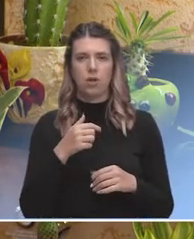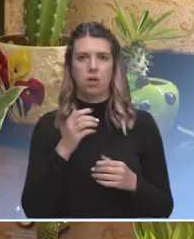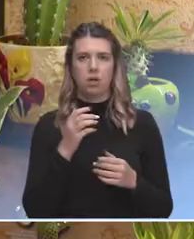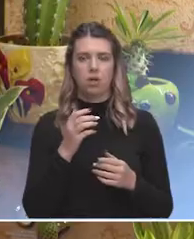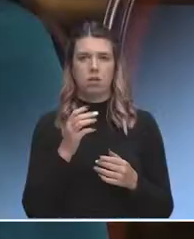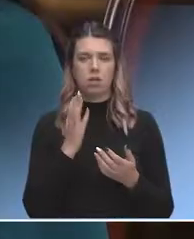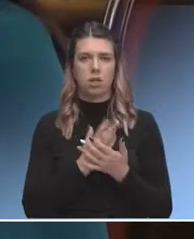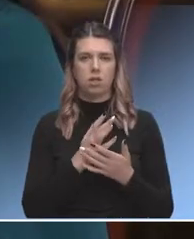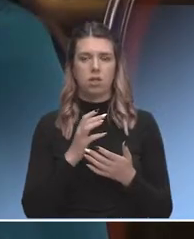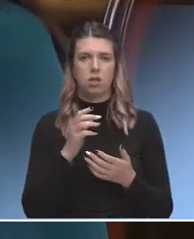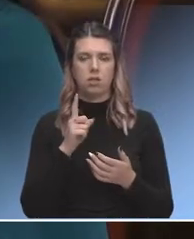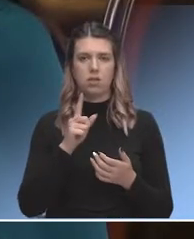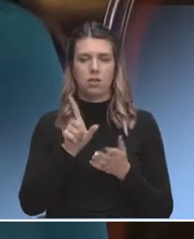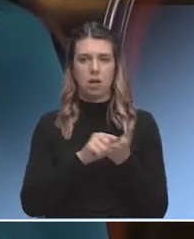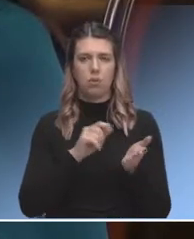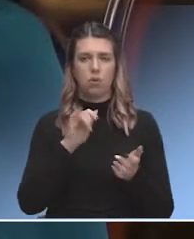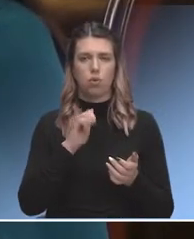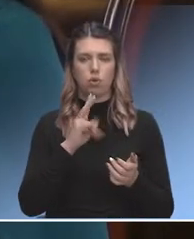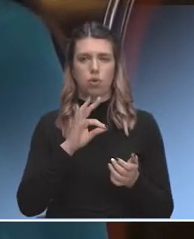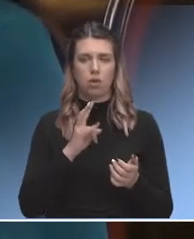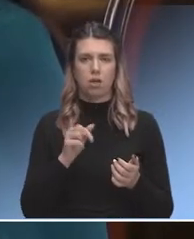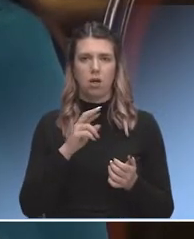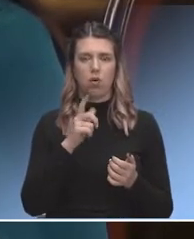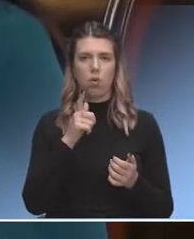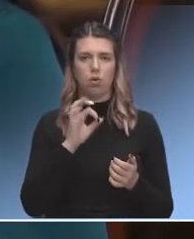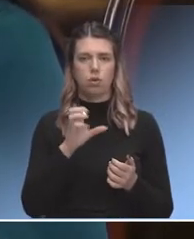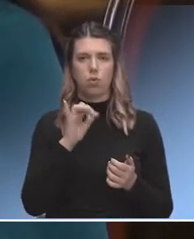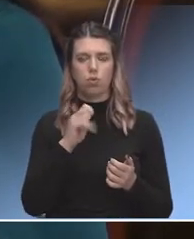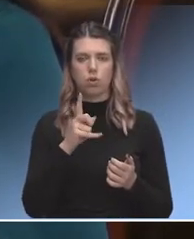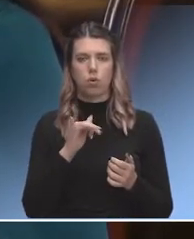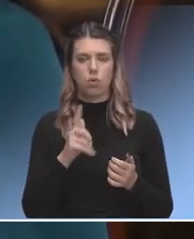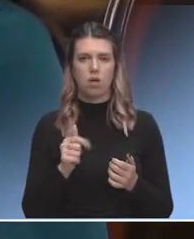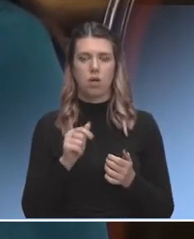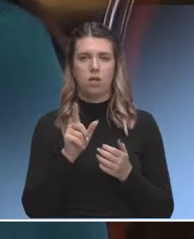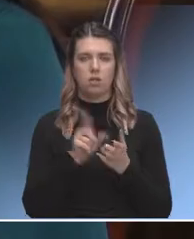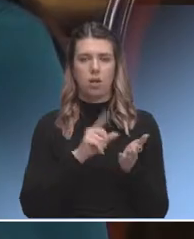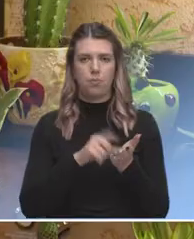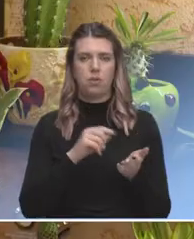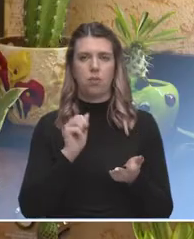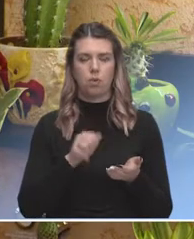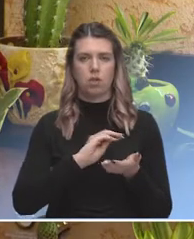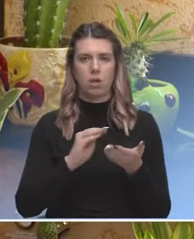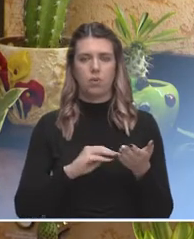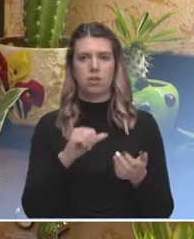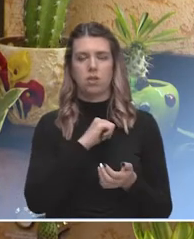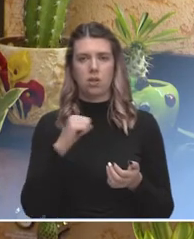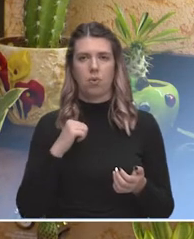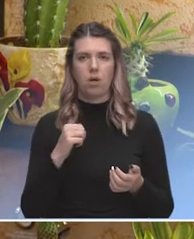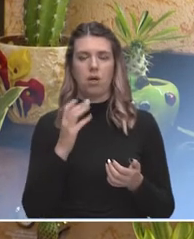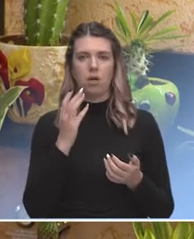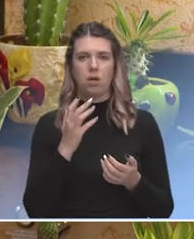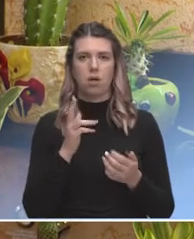иметь соответствующую учетную запись на портале госуслуг, стандартную учетную запись. И как